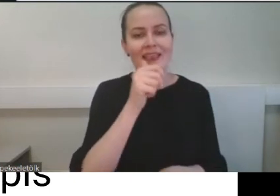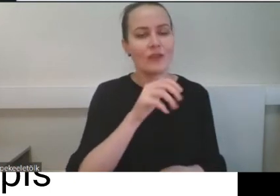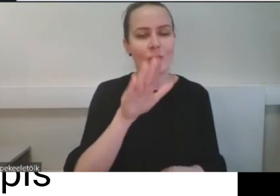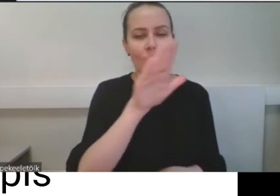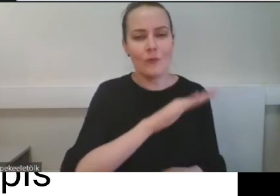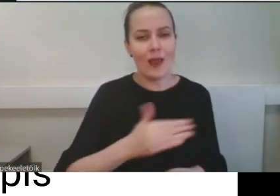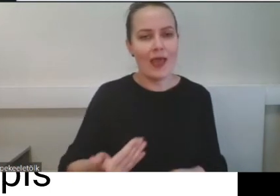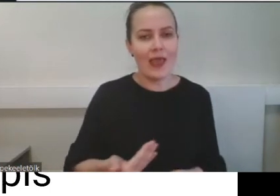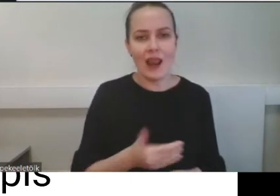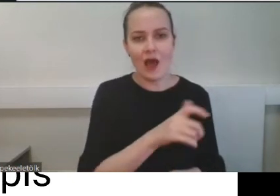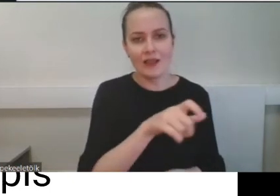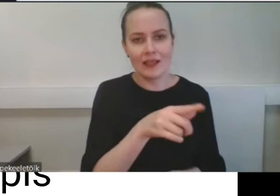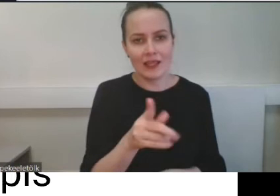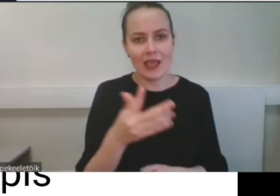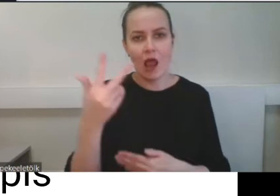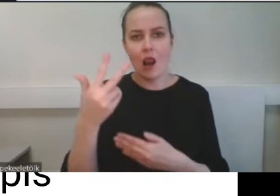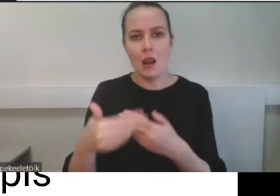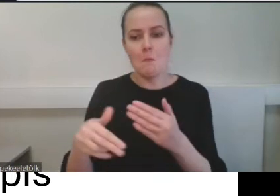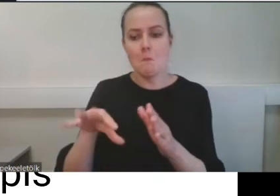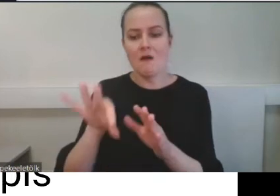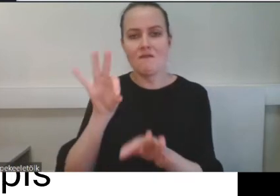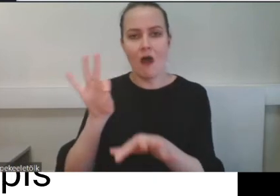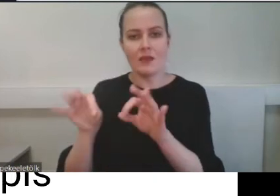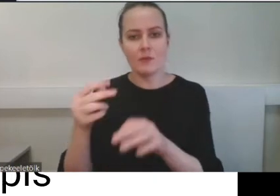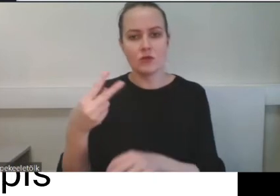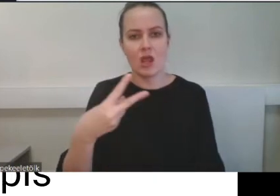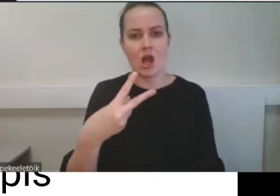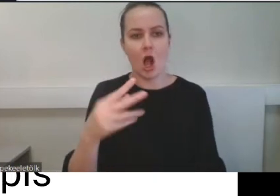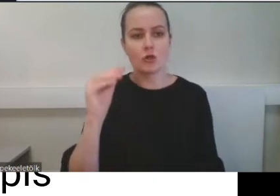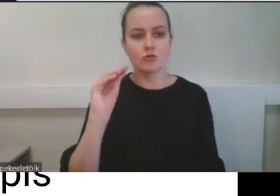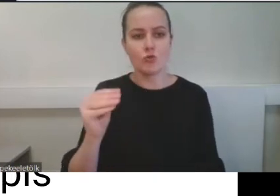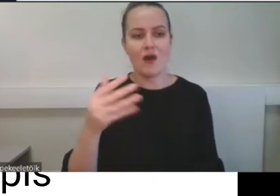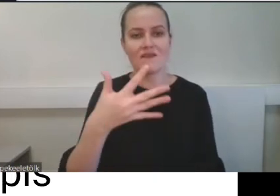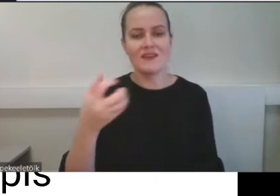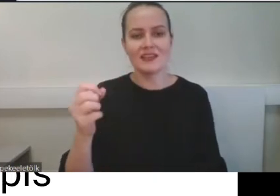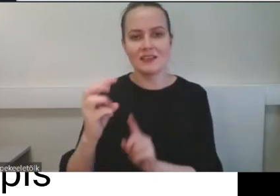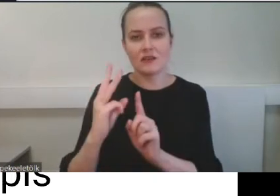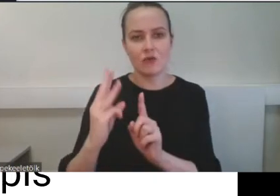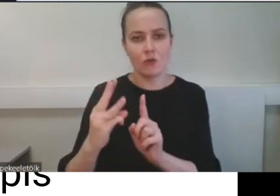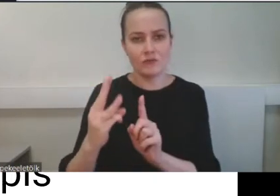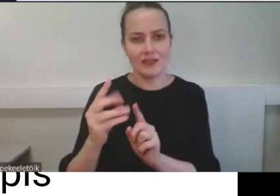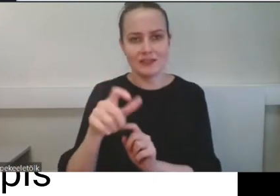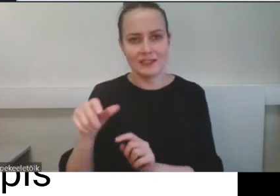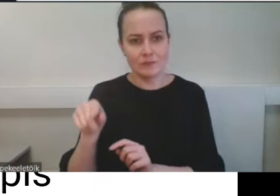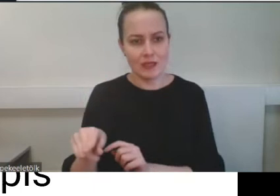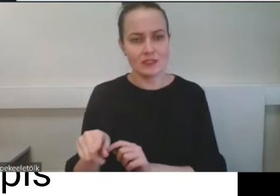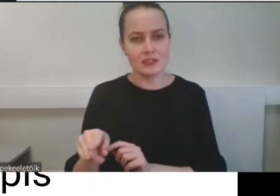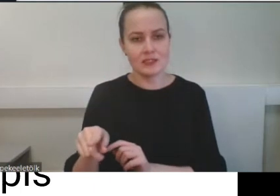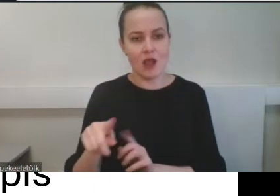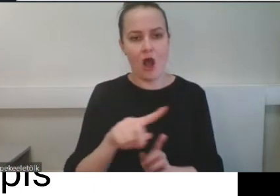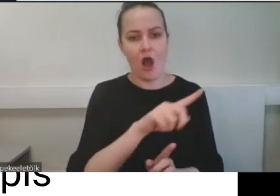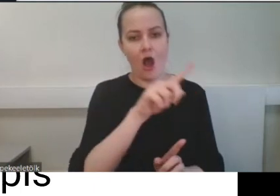vastused endale küsimustele, kus ka Hede näitas, et uuritakse küll sellist üldist tegevuspiiranguga inimeste toimetulekut